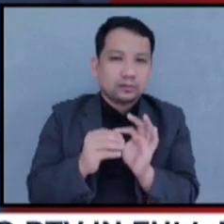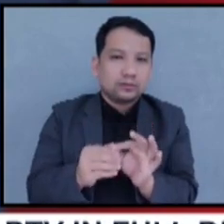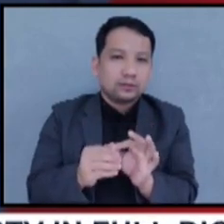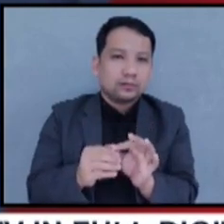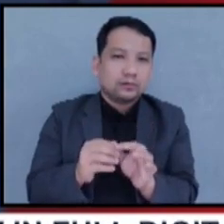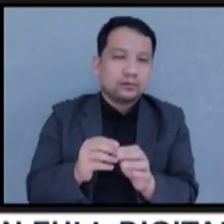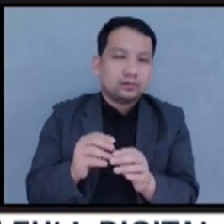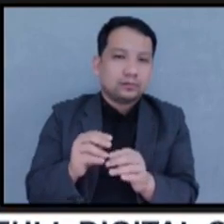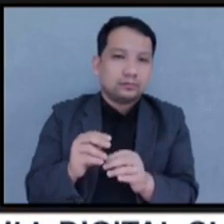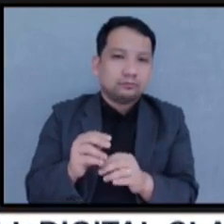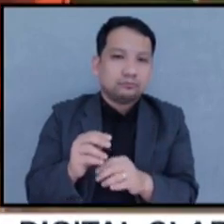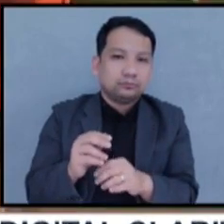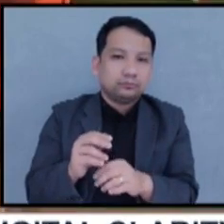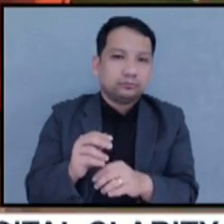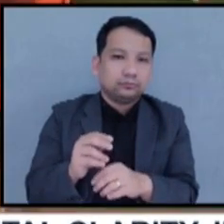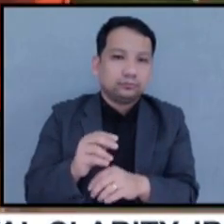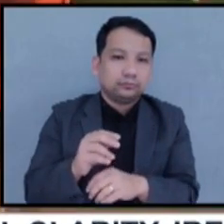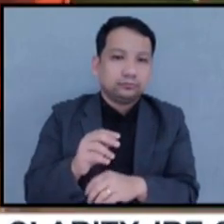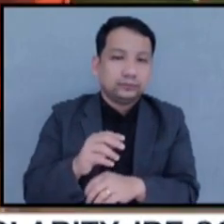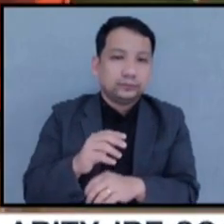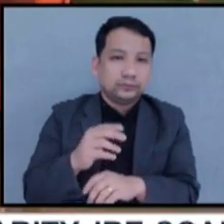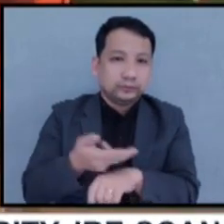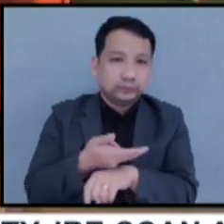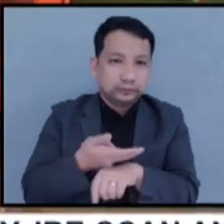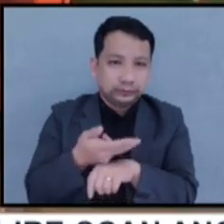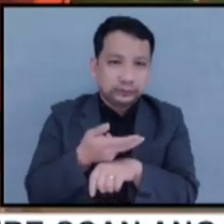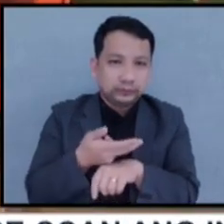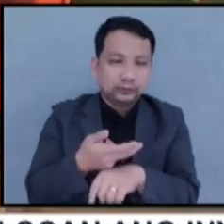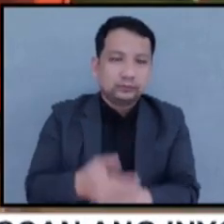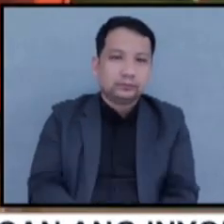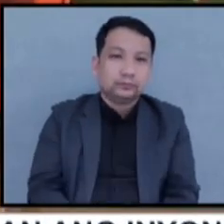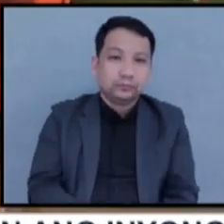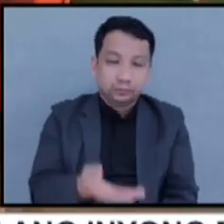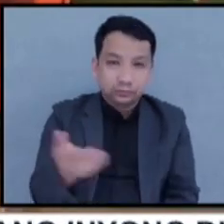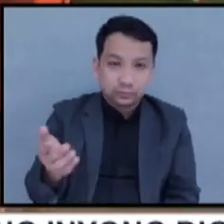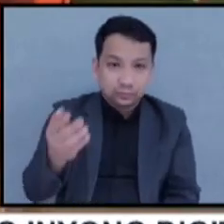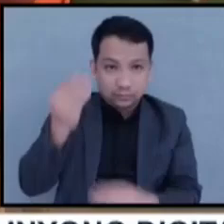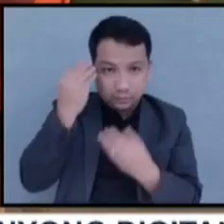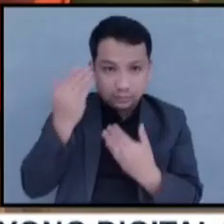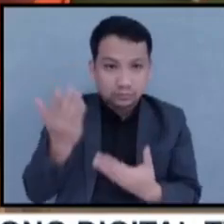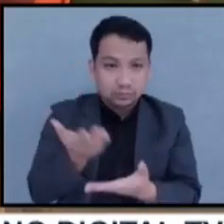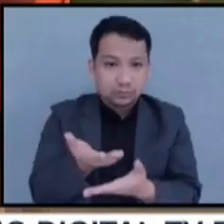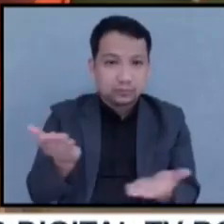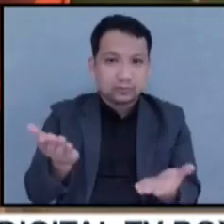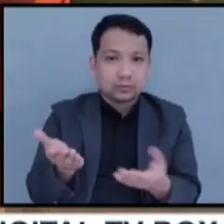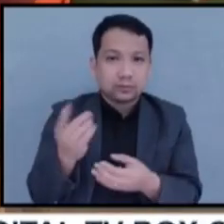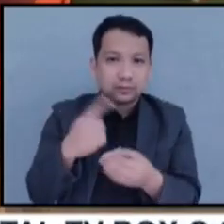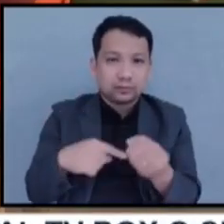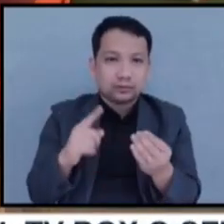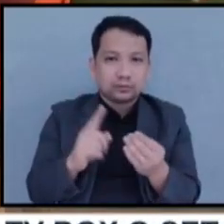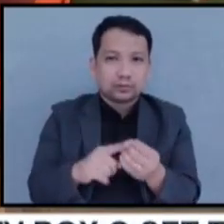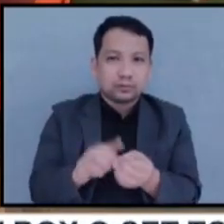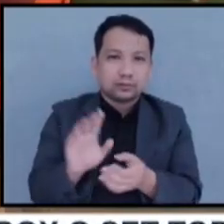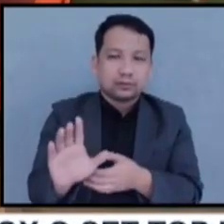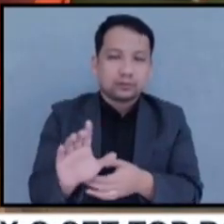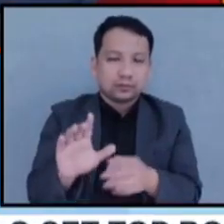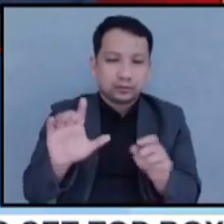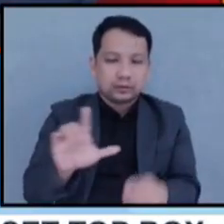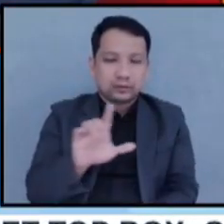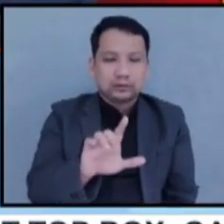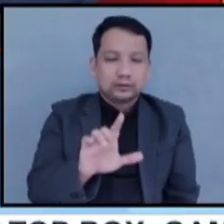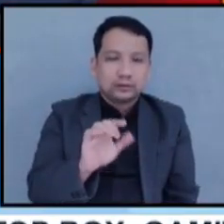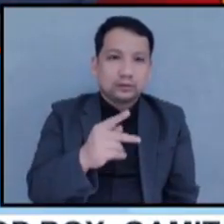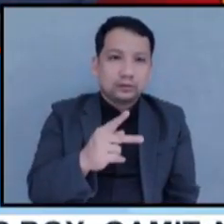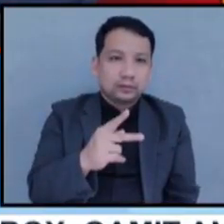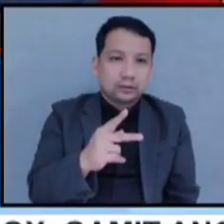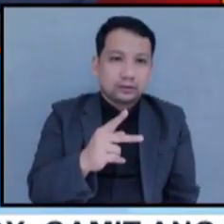Ma'am Edna, para po sa kaalaman ng mga ka-RSP natin, ng ating mga kababayan, ano po ba yung likha ng Central Luzon Trade